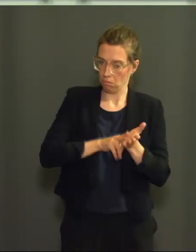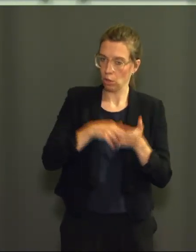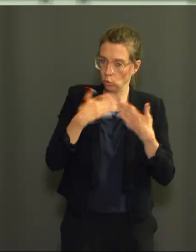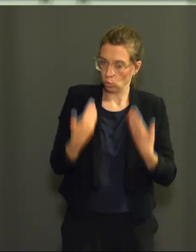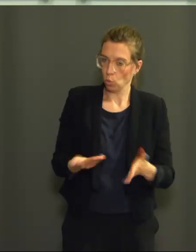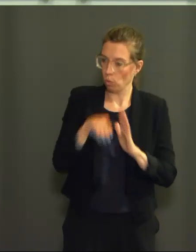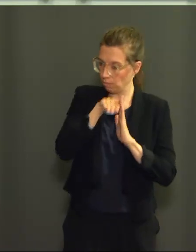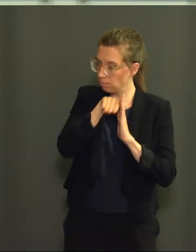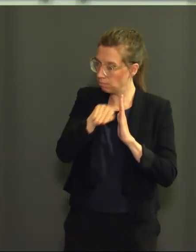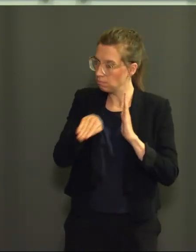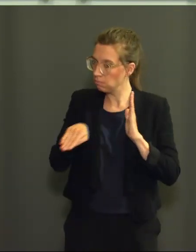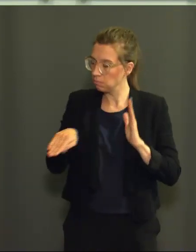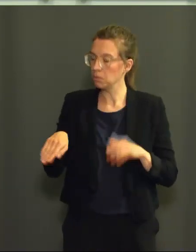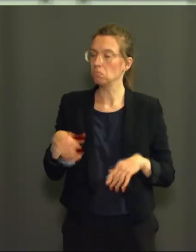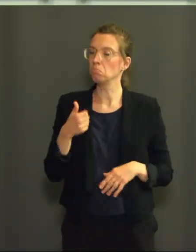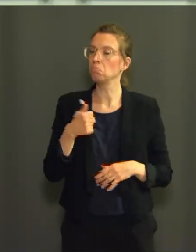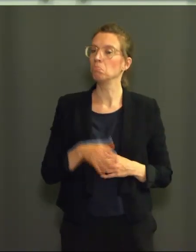gunstig.